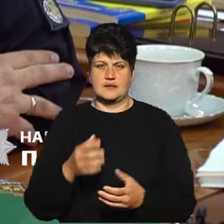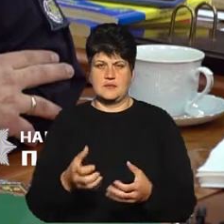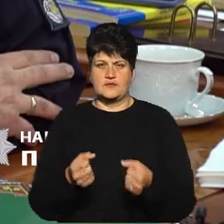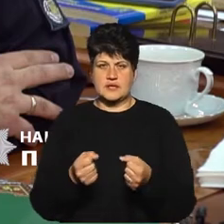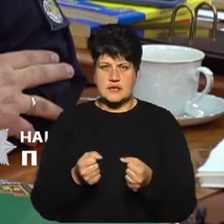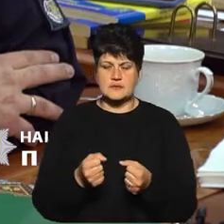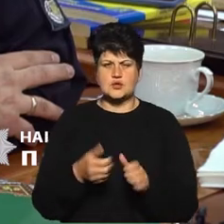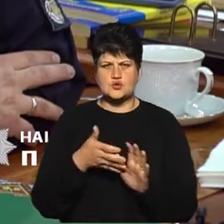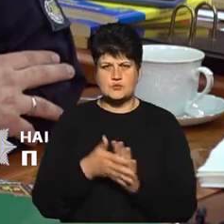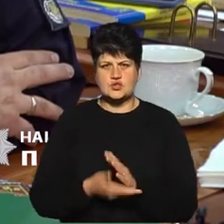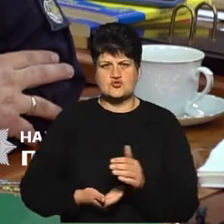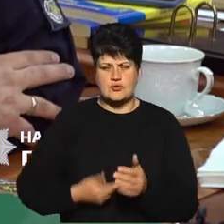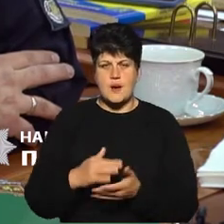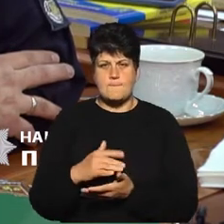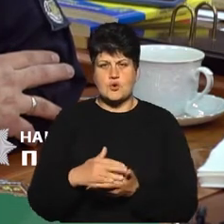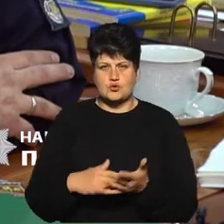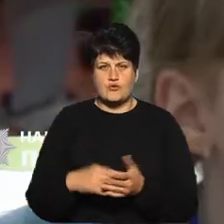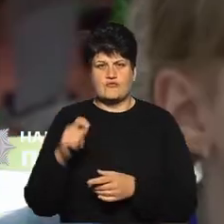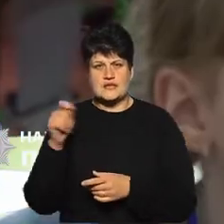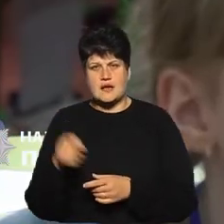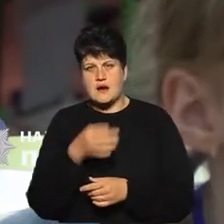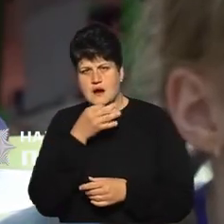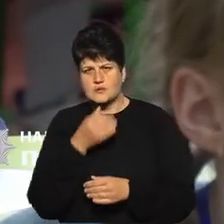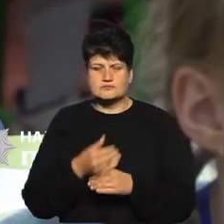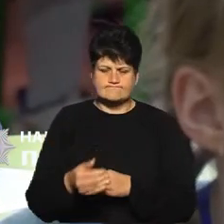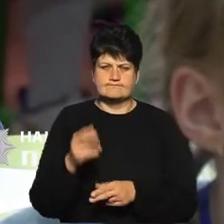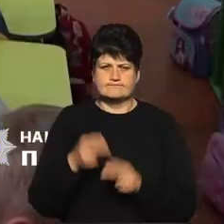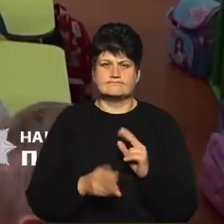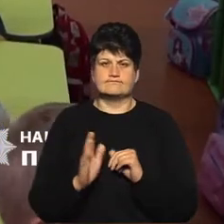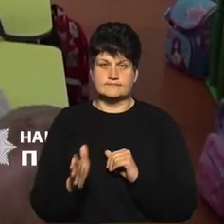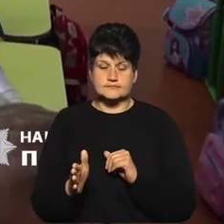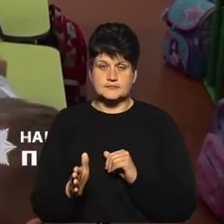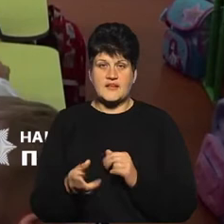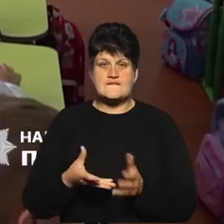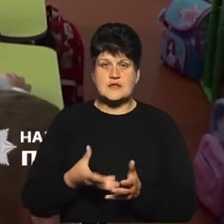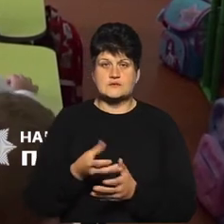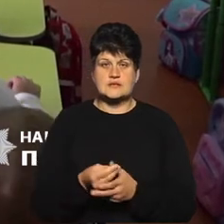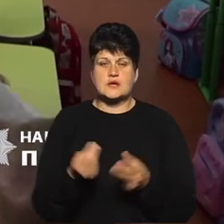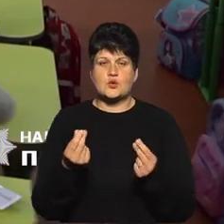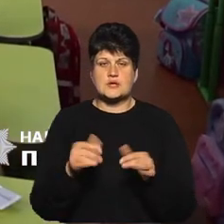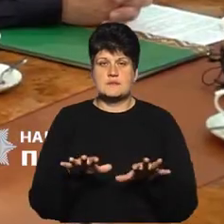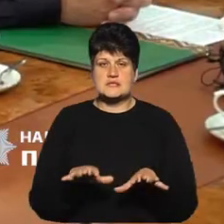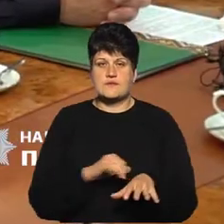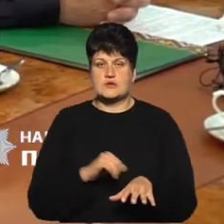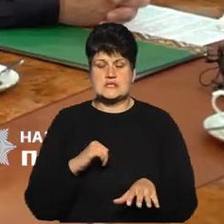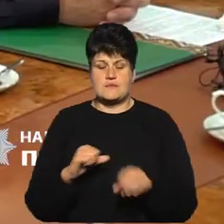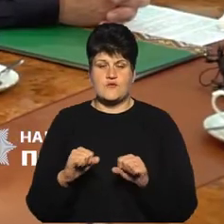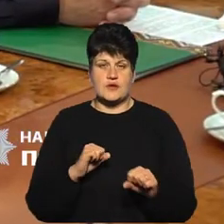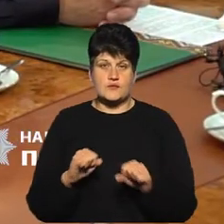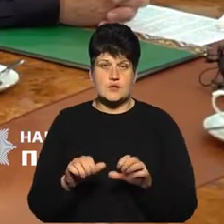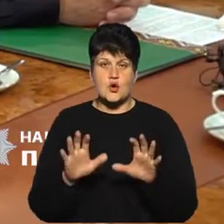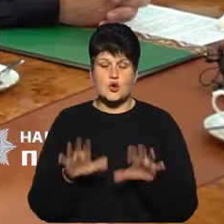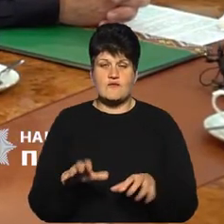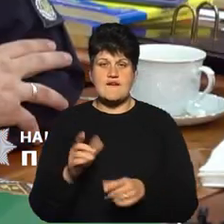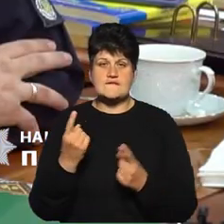зрозуміти, що життя продовжується, війна рано чи пізно закінчиться. Фінансуватиметься посада за кошти місцевого самоврядування. Голова